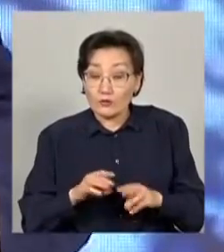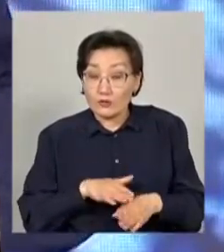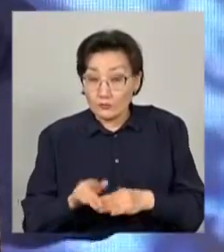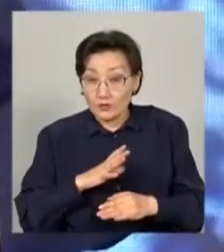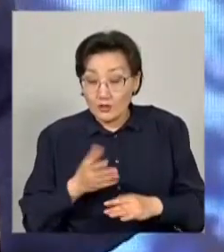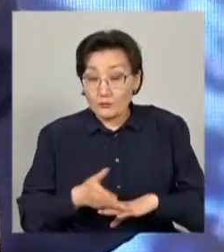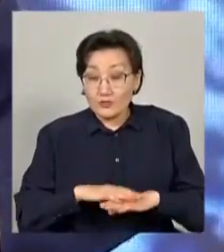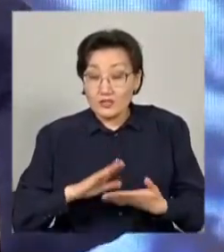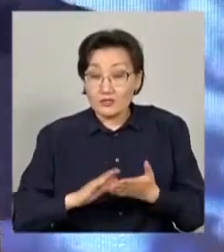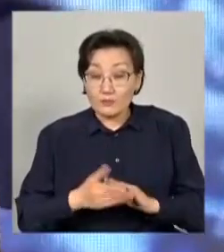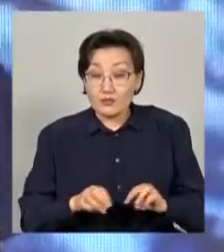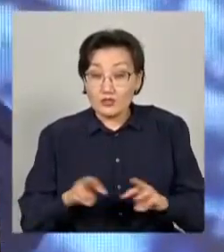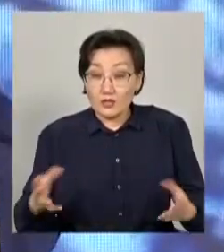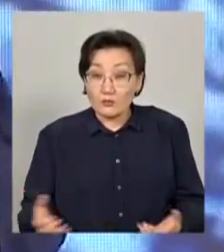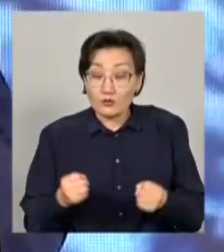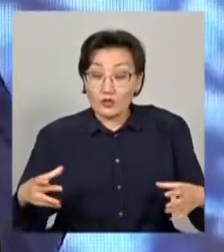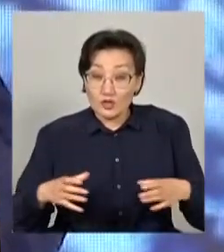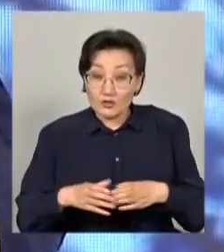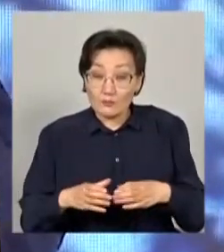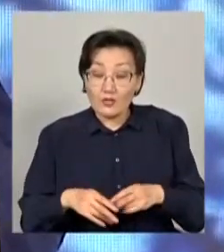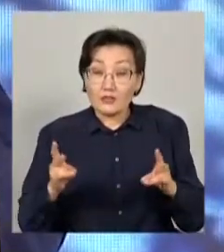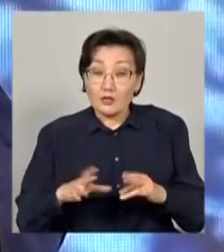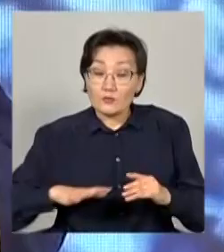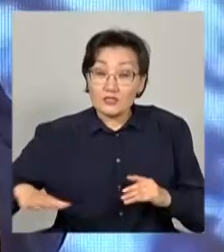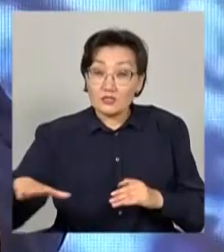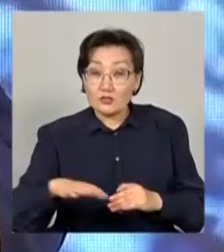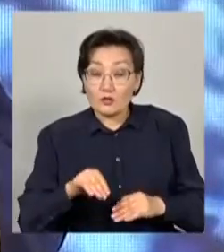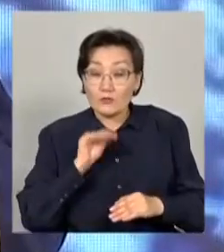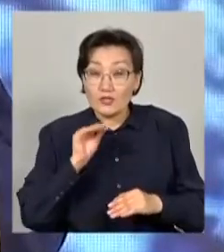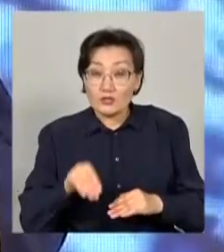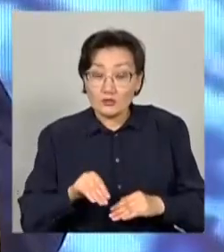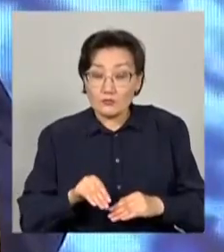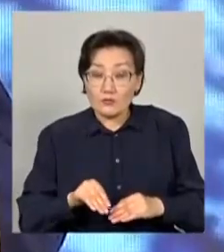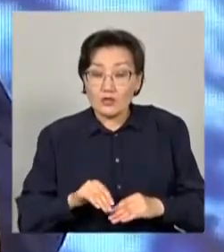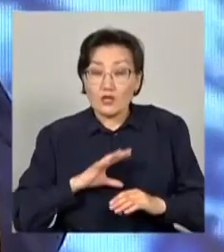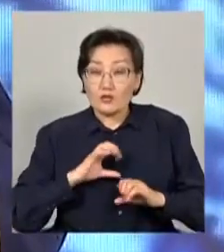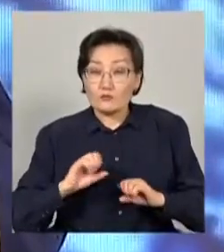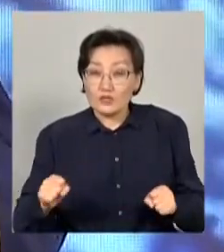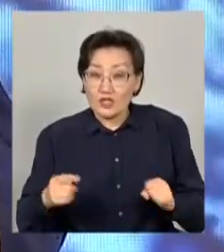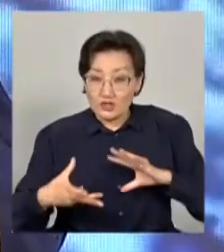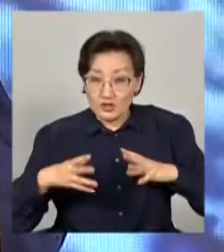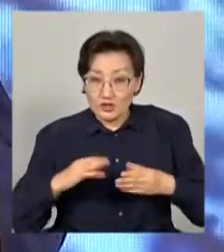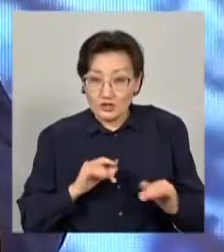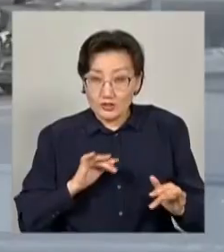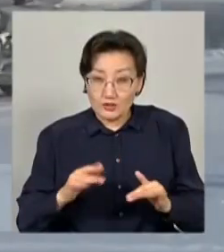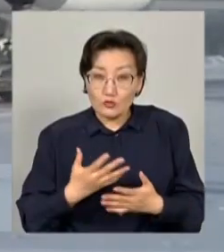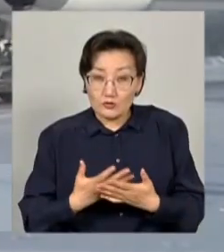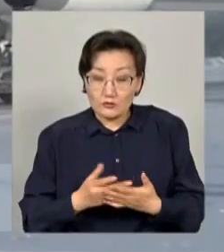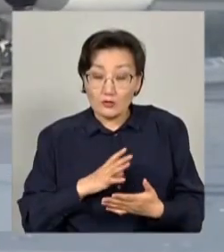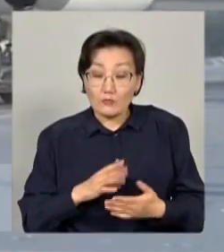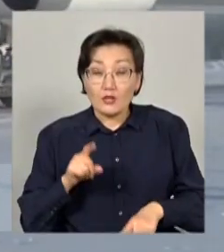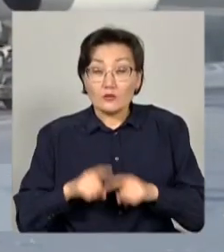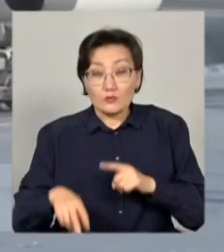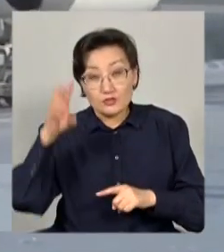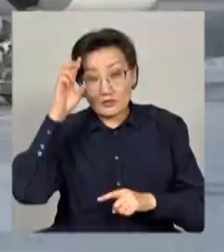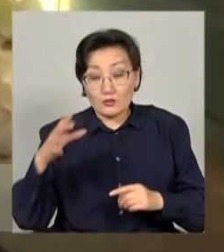төтенше жағдайлар министрліктің құтқарушылары апат аймағында кәсіби батыл және нәтижелі әрекет етті. Бауырлас